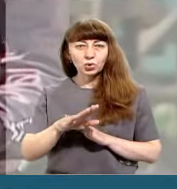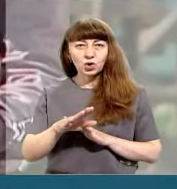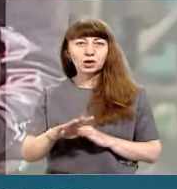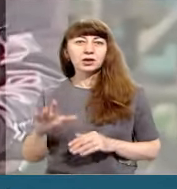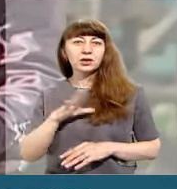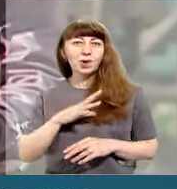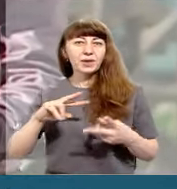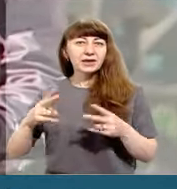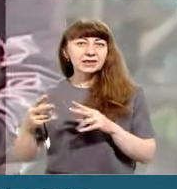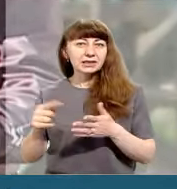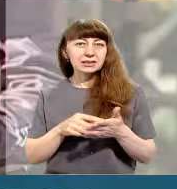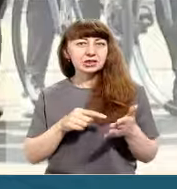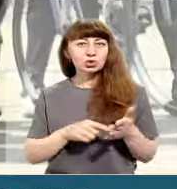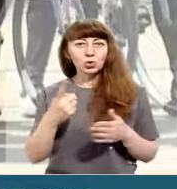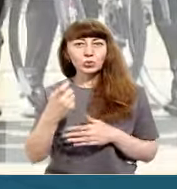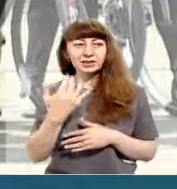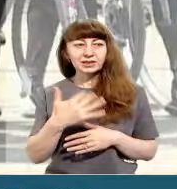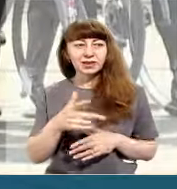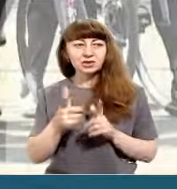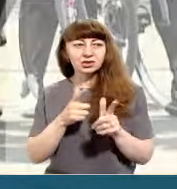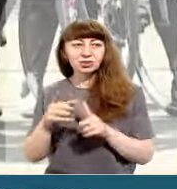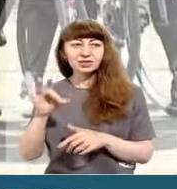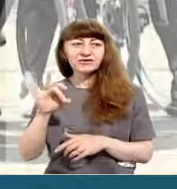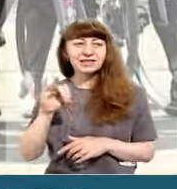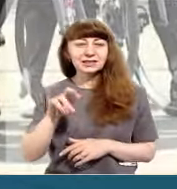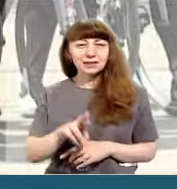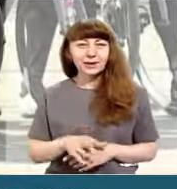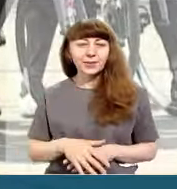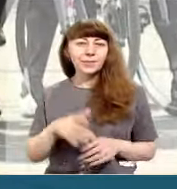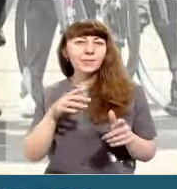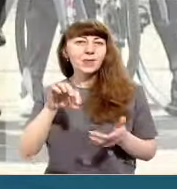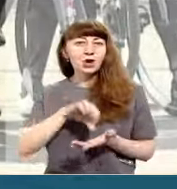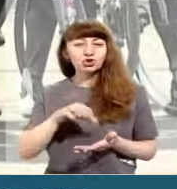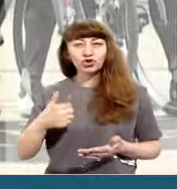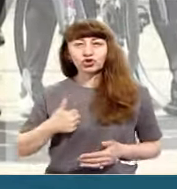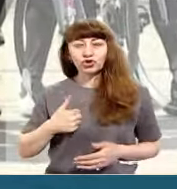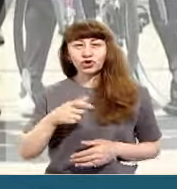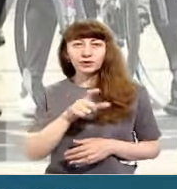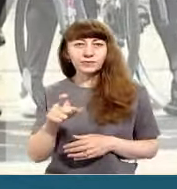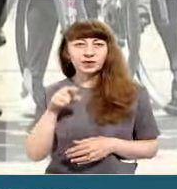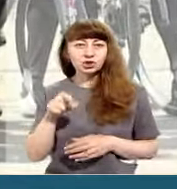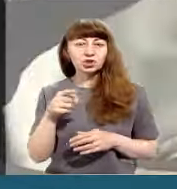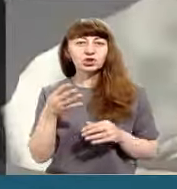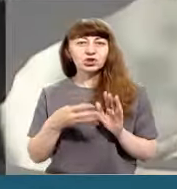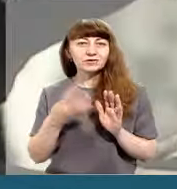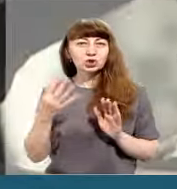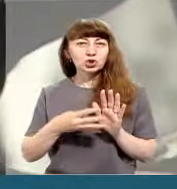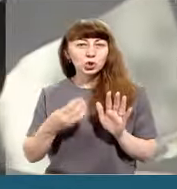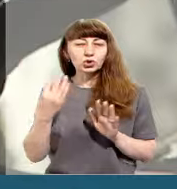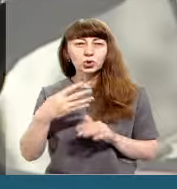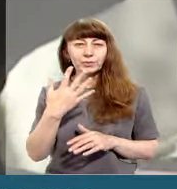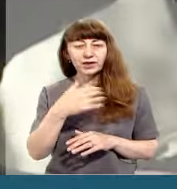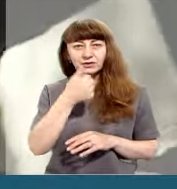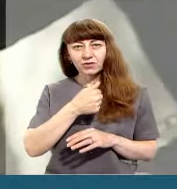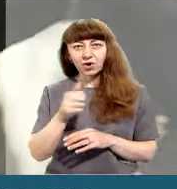впоследствии была переформирована в 150-ю стрелковую дивизию, бойцы которой в мае 1945 года водрузили